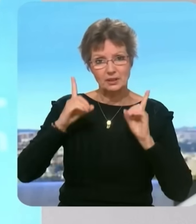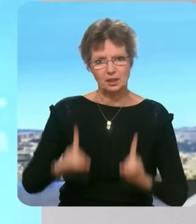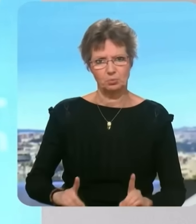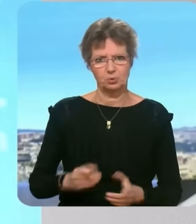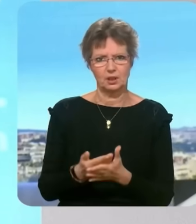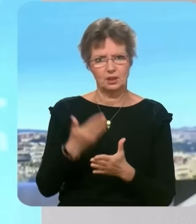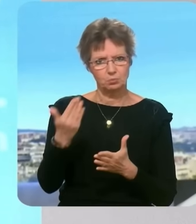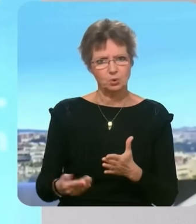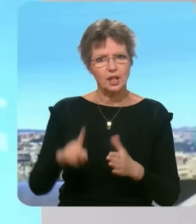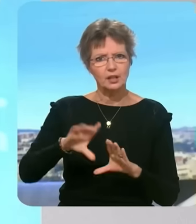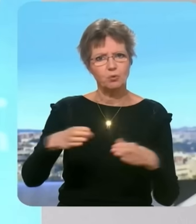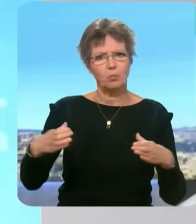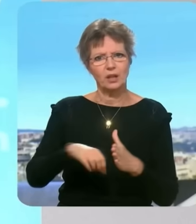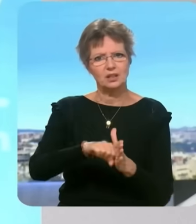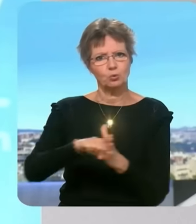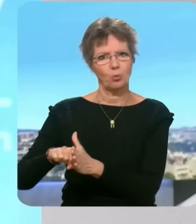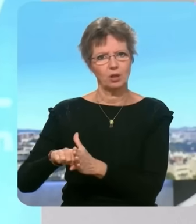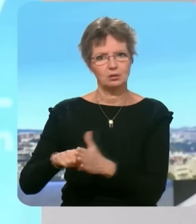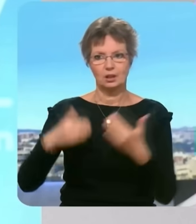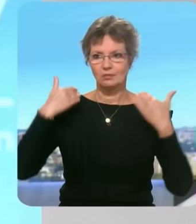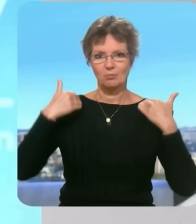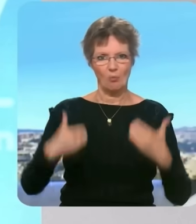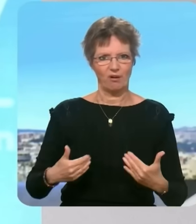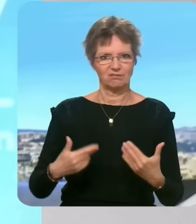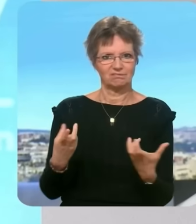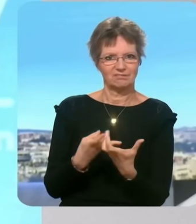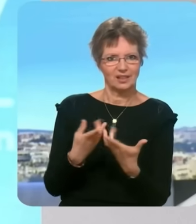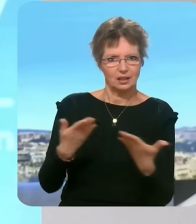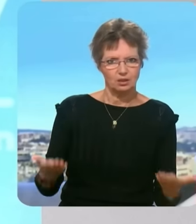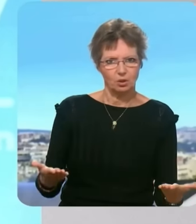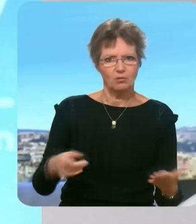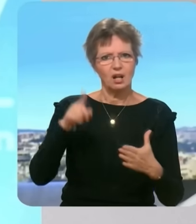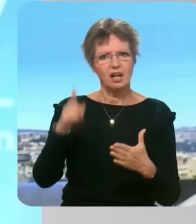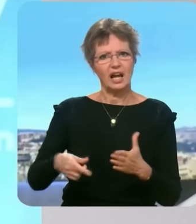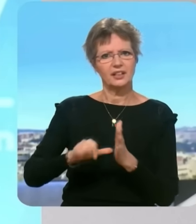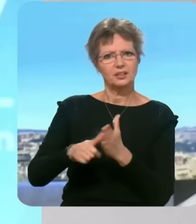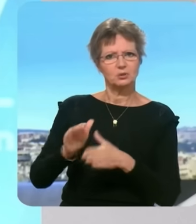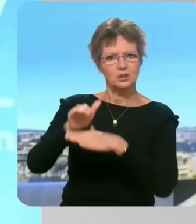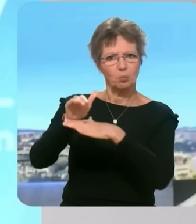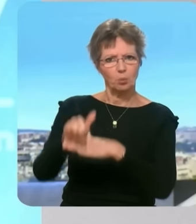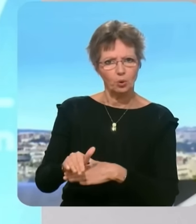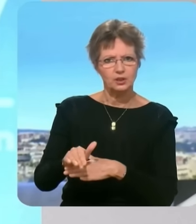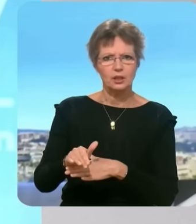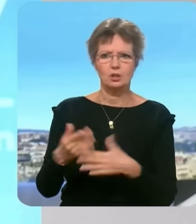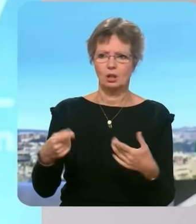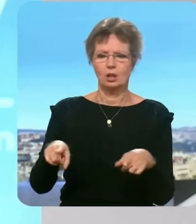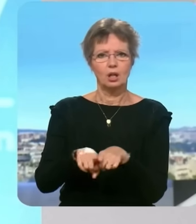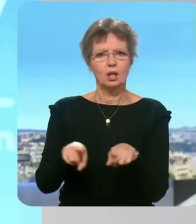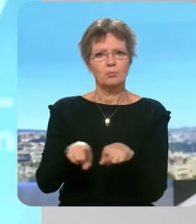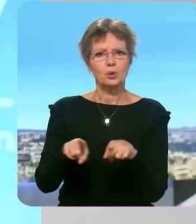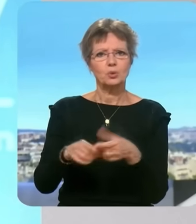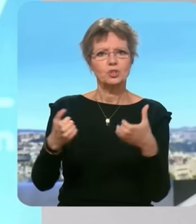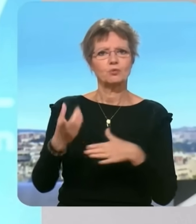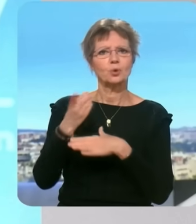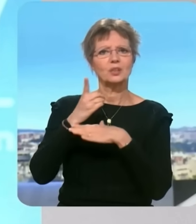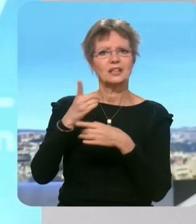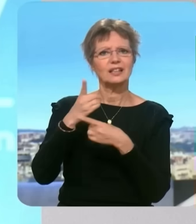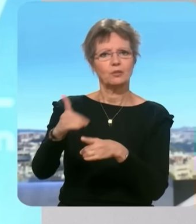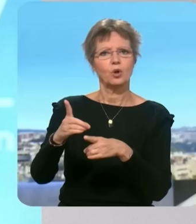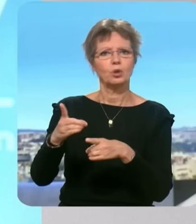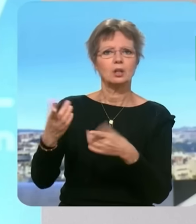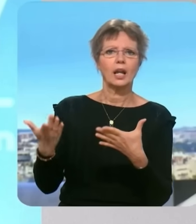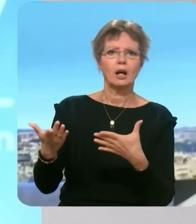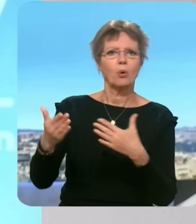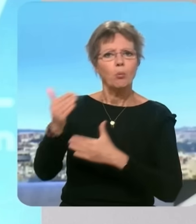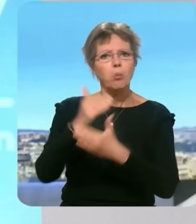ait un parti de droite authentique tel que nous, qui soit très engagé sur la défense de l'identité, mais qui soit aussi dans une logique de défense d'un programme économique à droite.